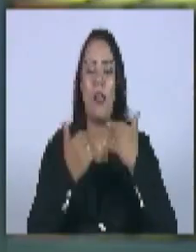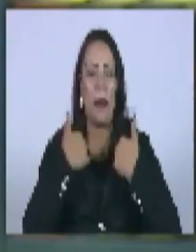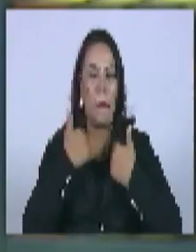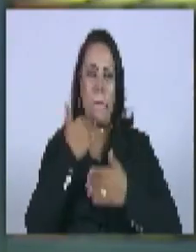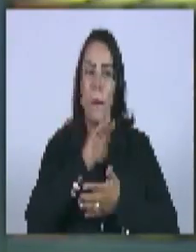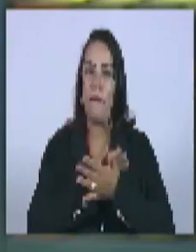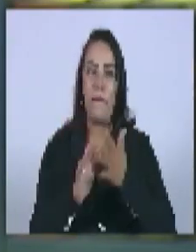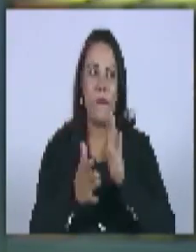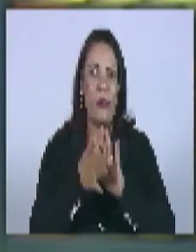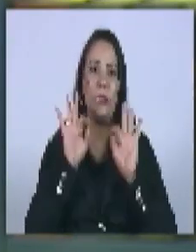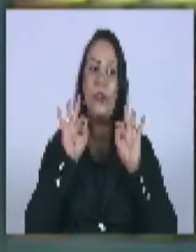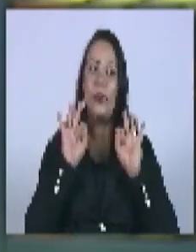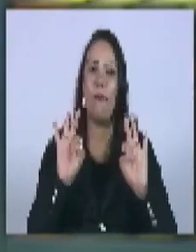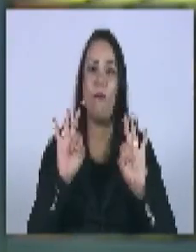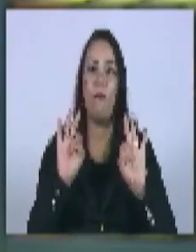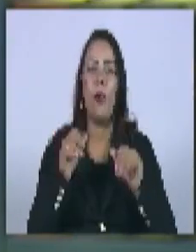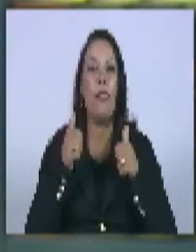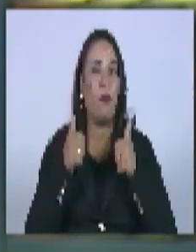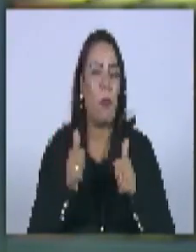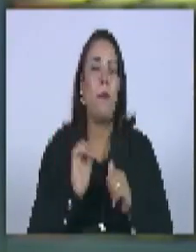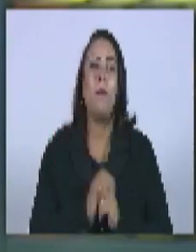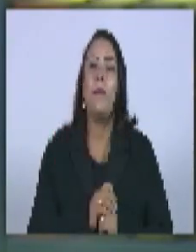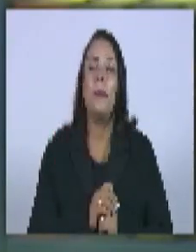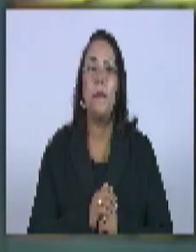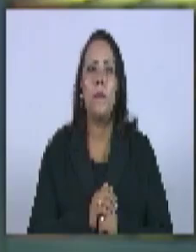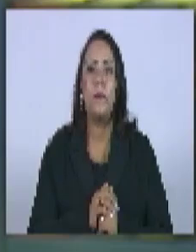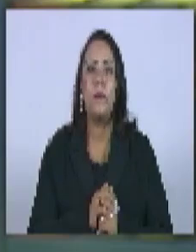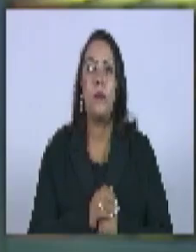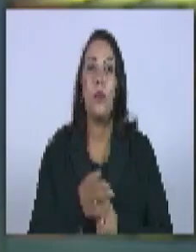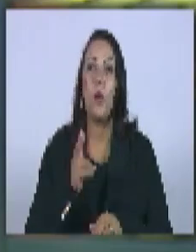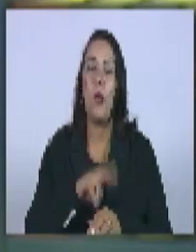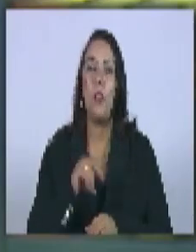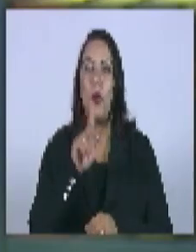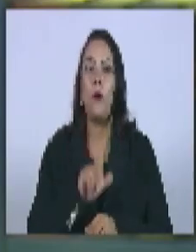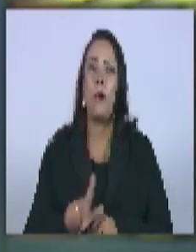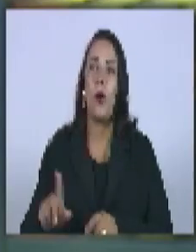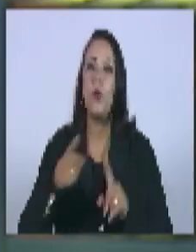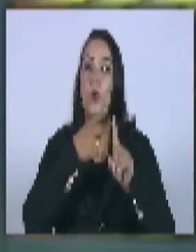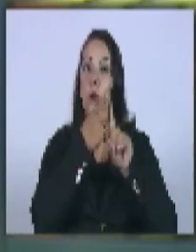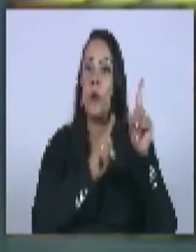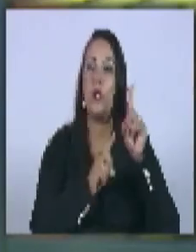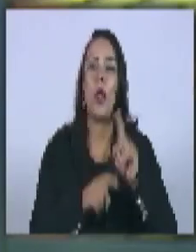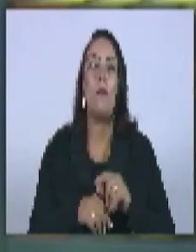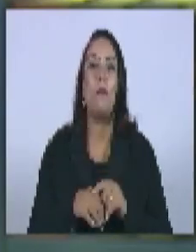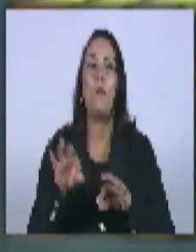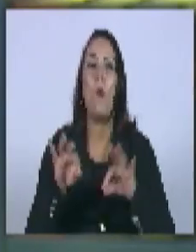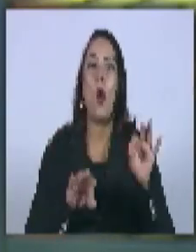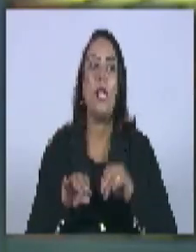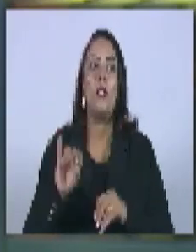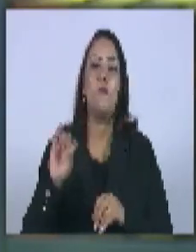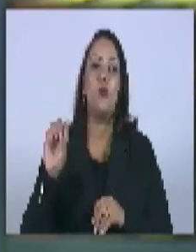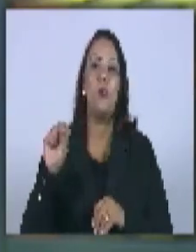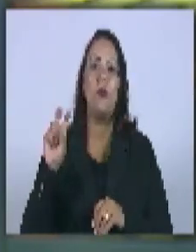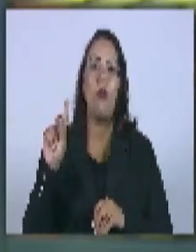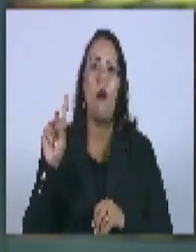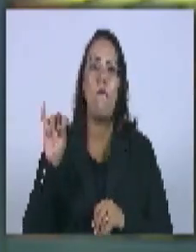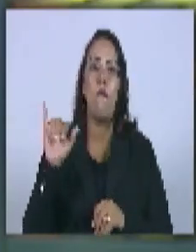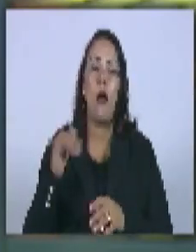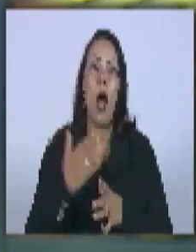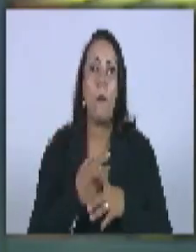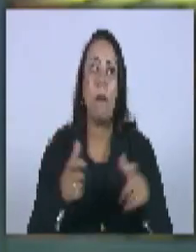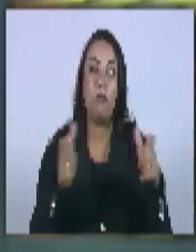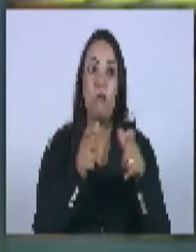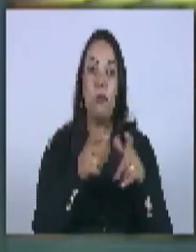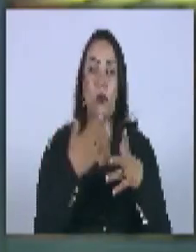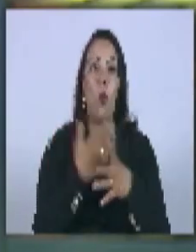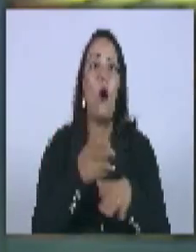هذا الخلل التقني رئيس الوزراء المهندس مصطفى مدبولي شكل خليه عمل وزير